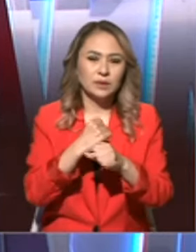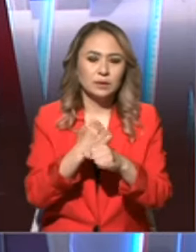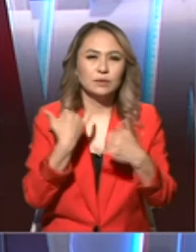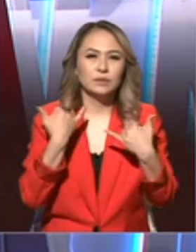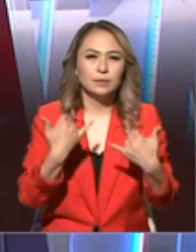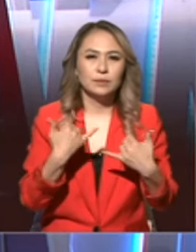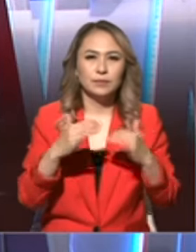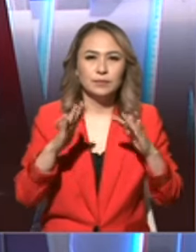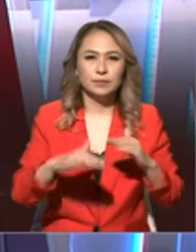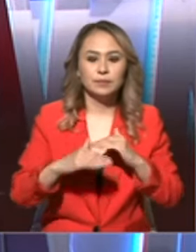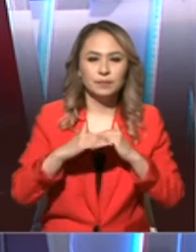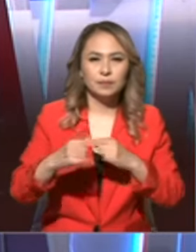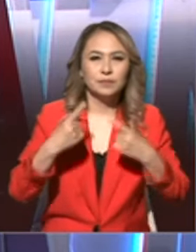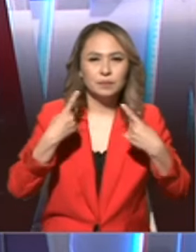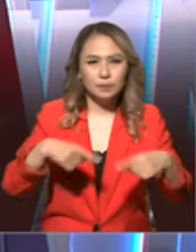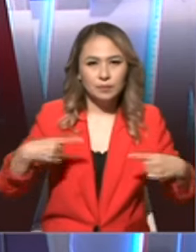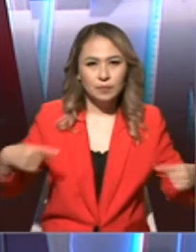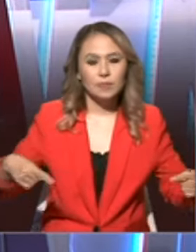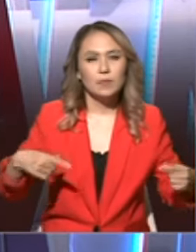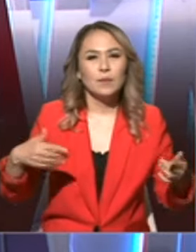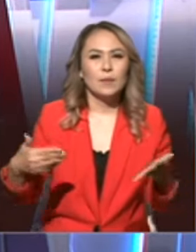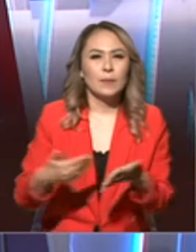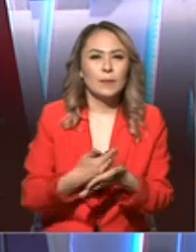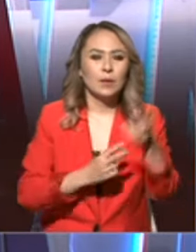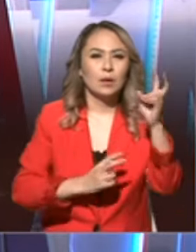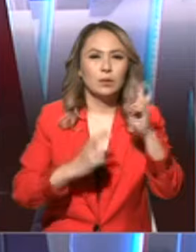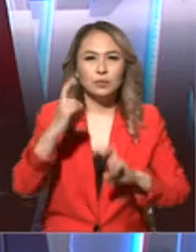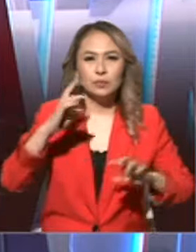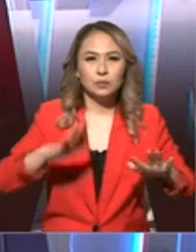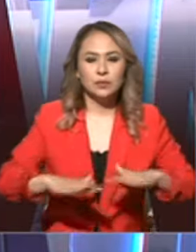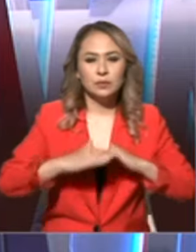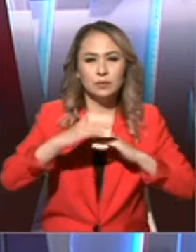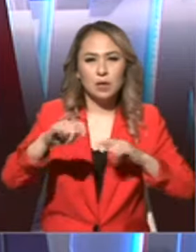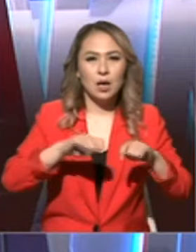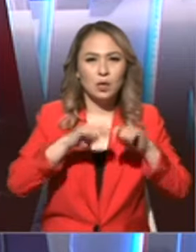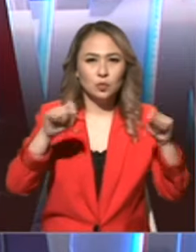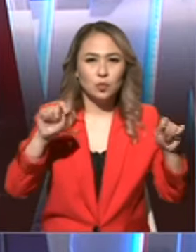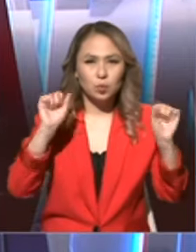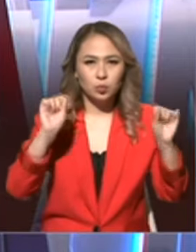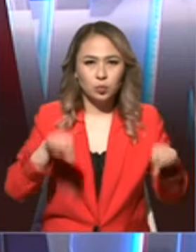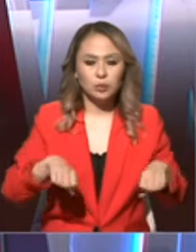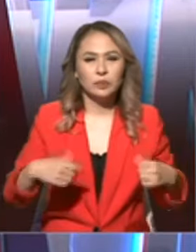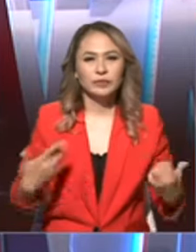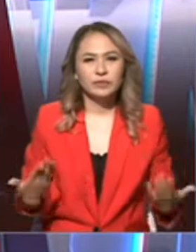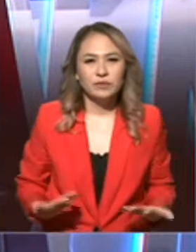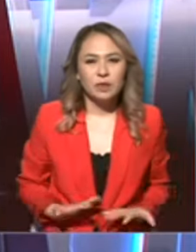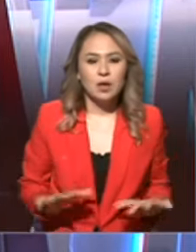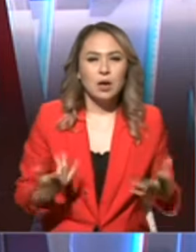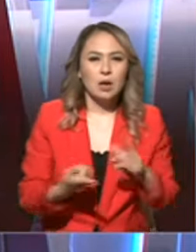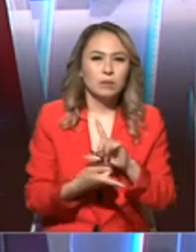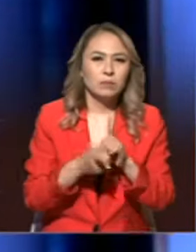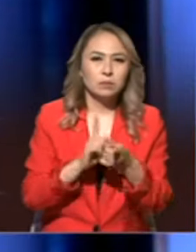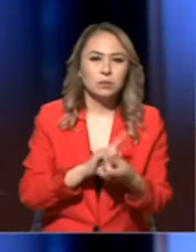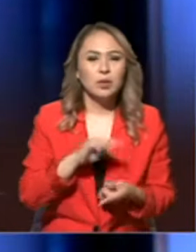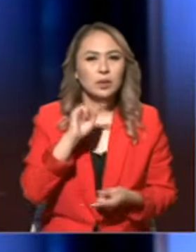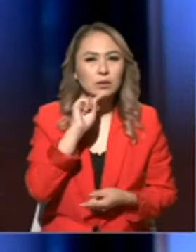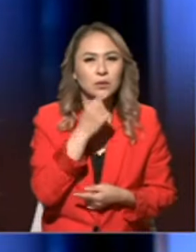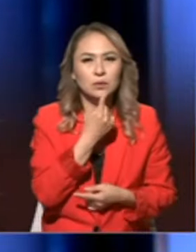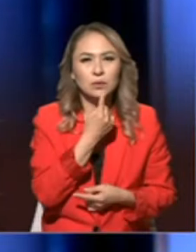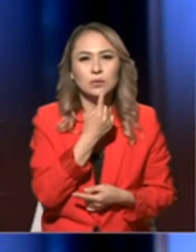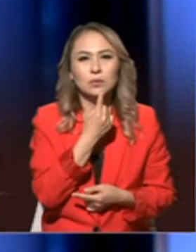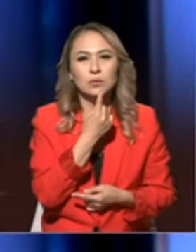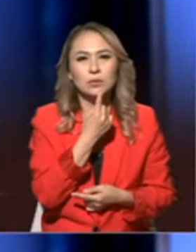жерлерде басқа да жағынан қандай өндіріс орындарын ашуға болады? Оның жағдайы қандай экономикалық бір